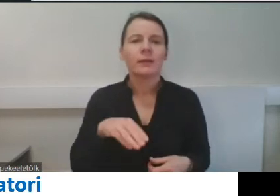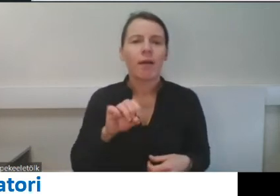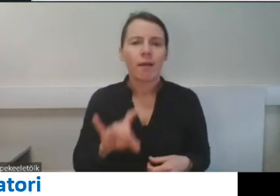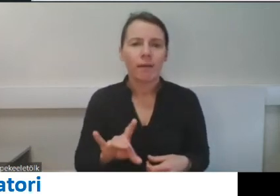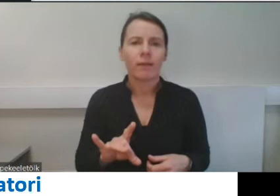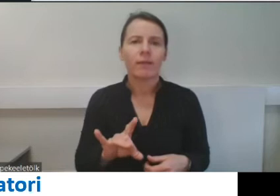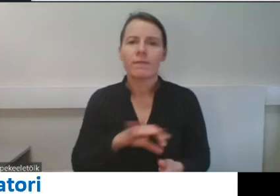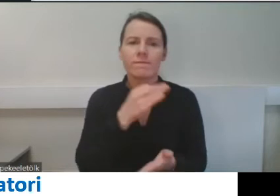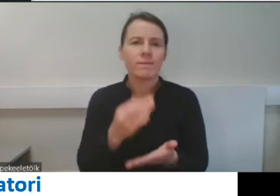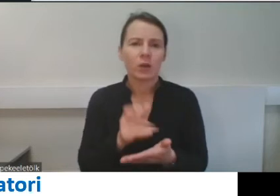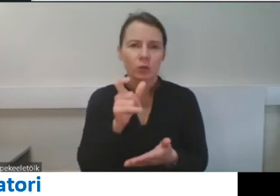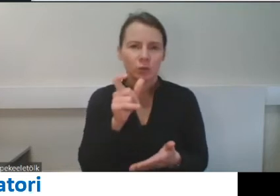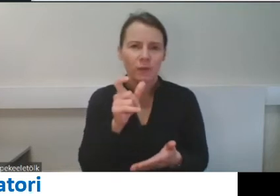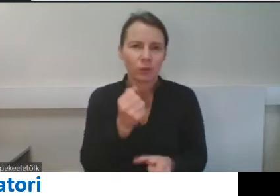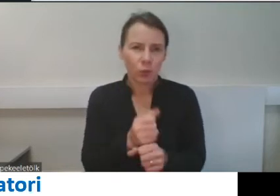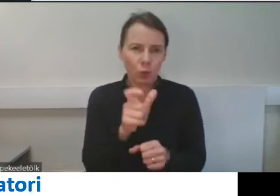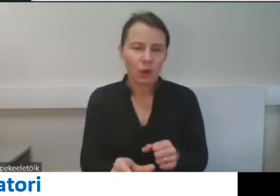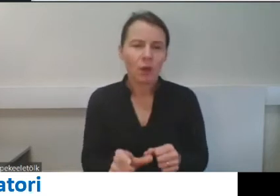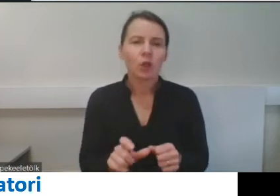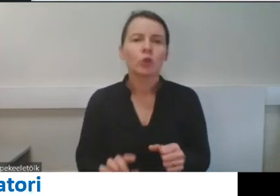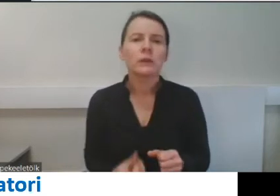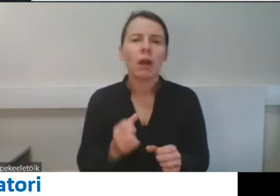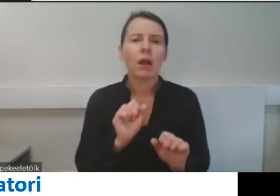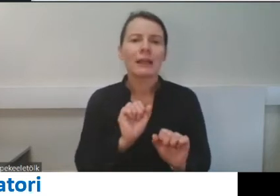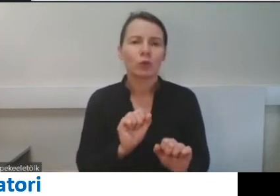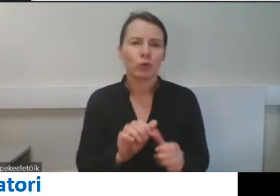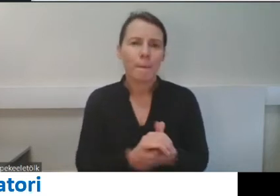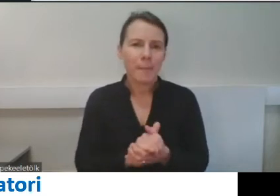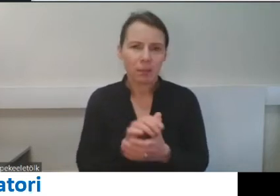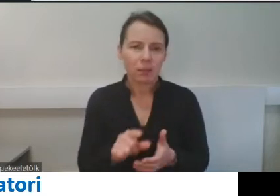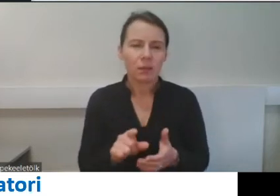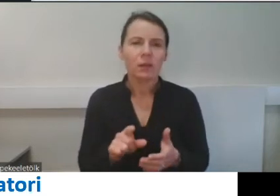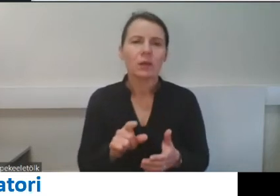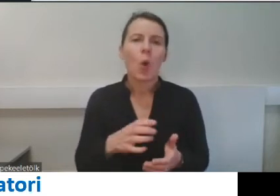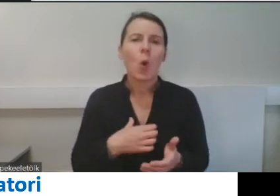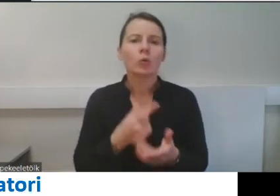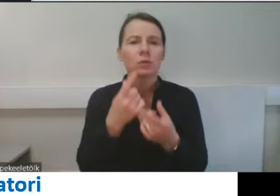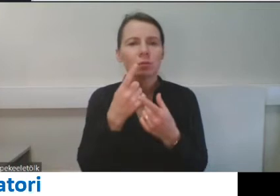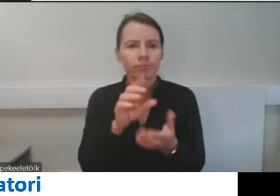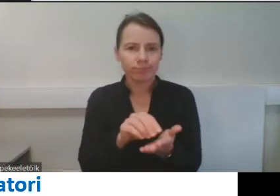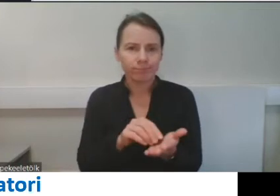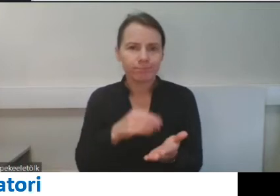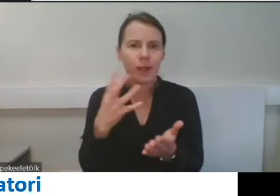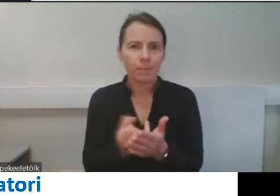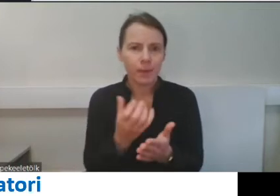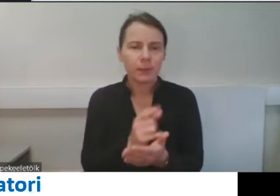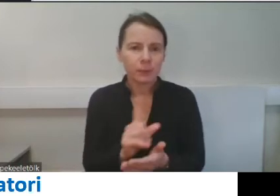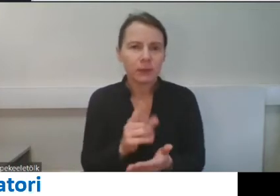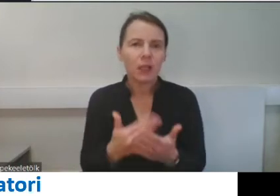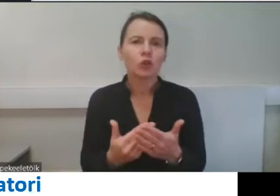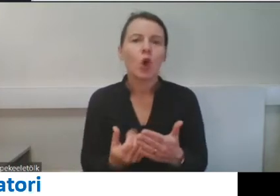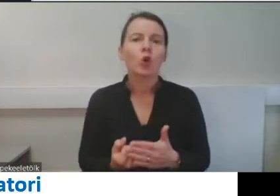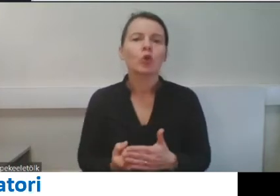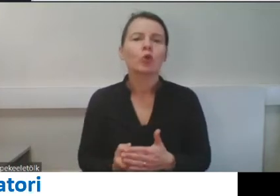siin joonisel punasega toodud arvud näitavad siis, et meie prognoos on olnud,